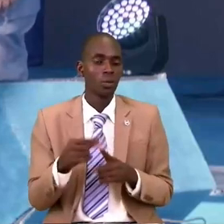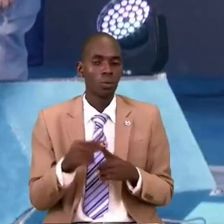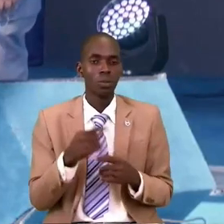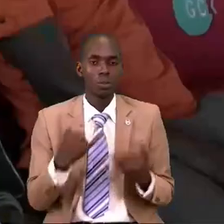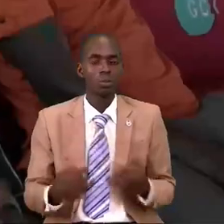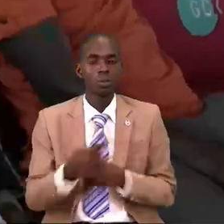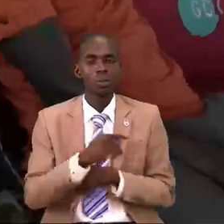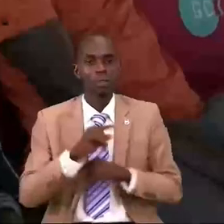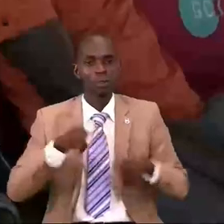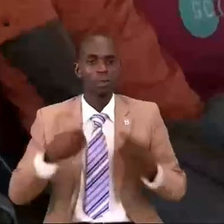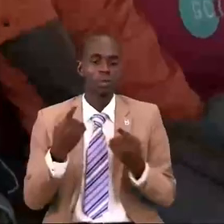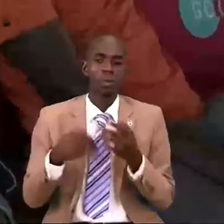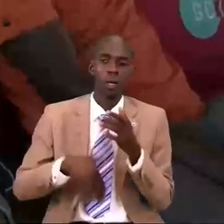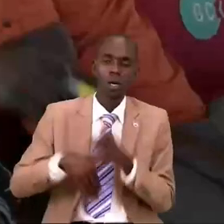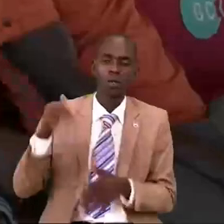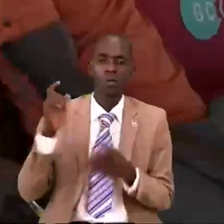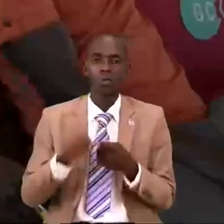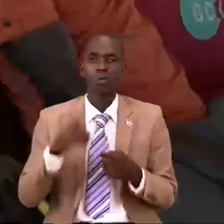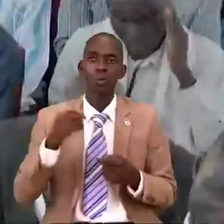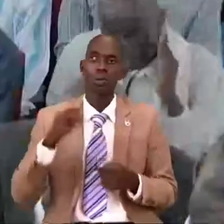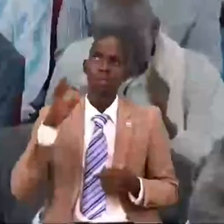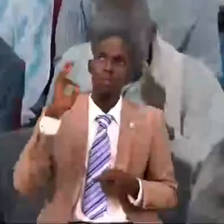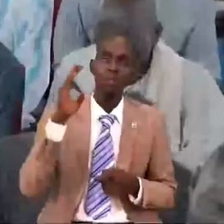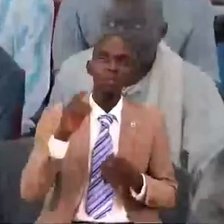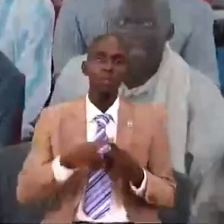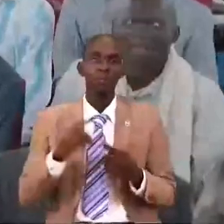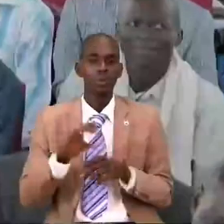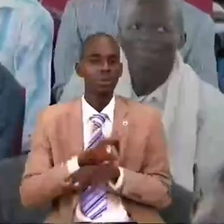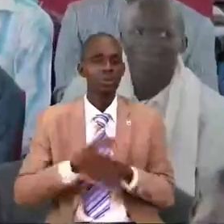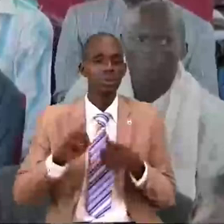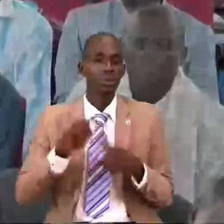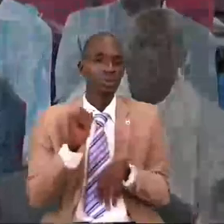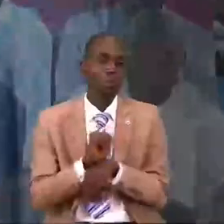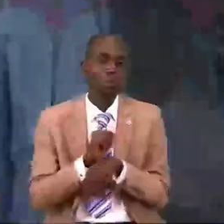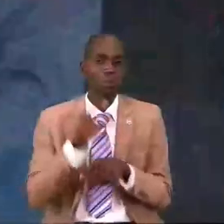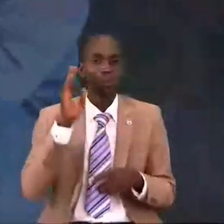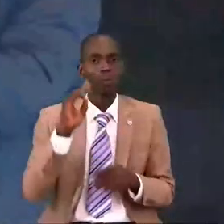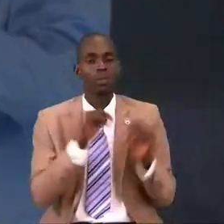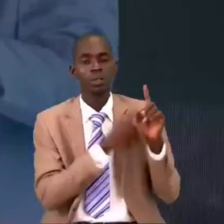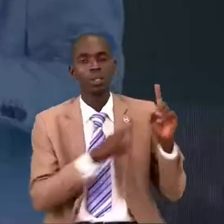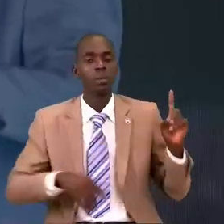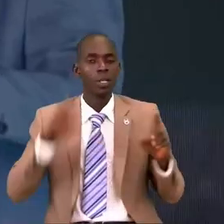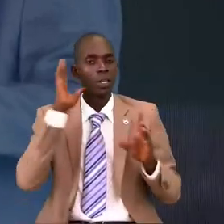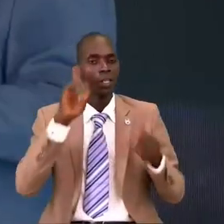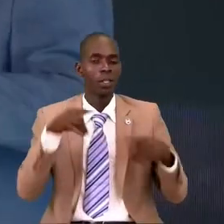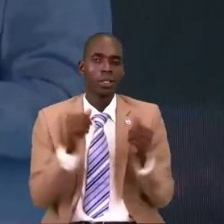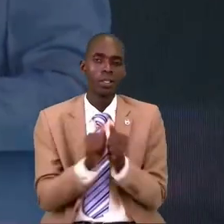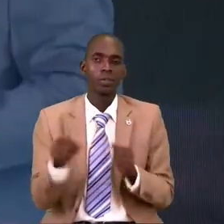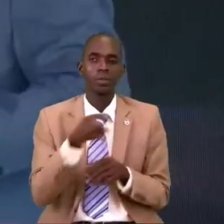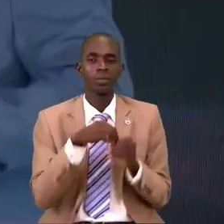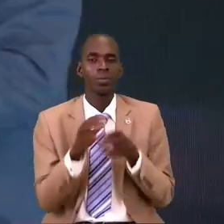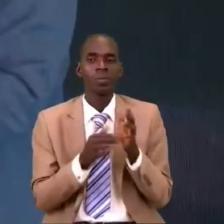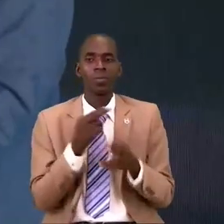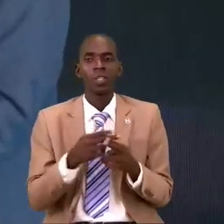vous voulez aller, le Seigneur sera avec vous. Le Seigneur sera avec vous. Et tout ce qu'il t'a appelé à